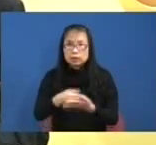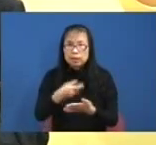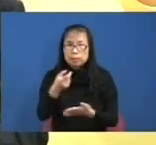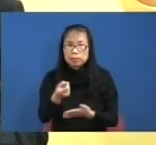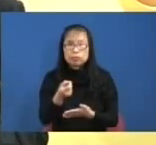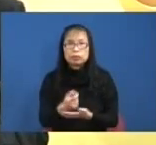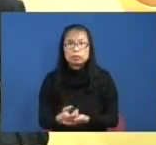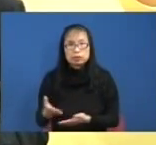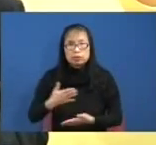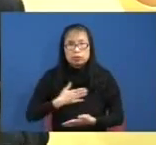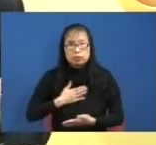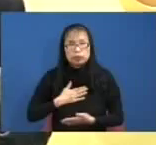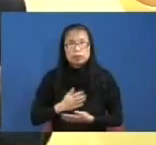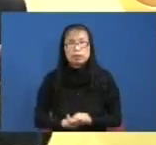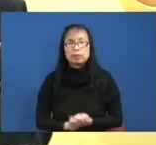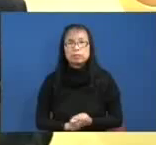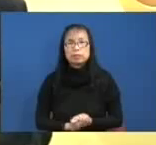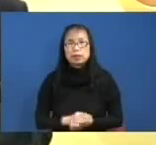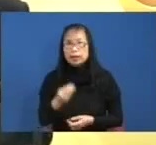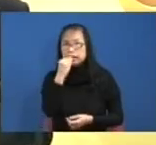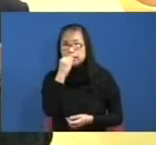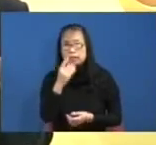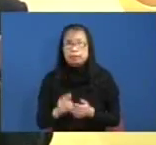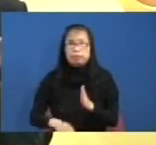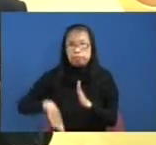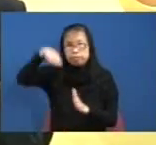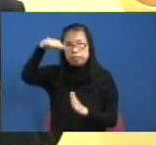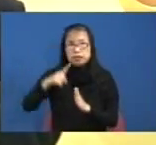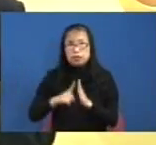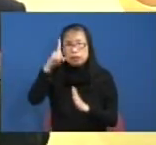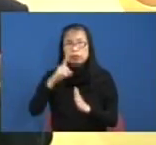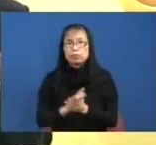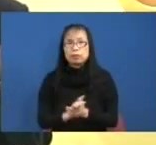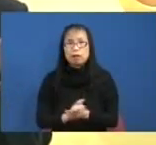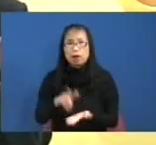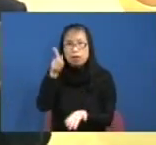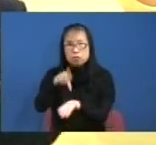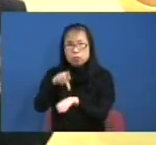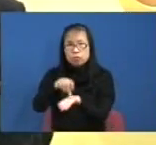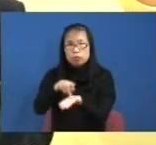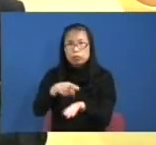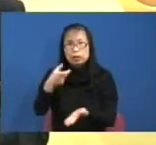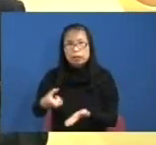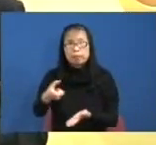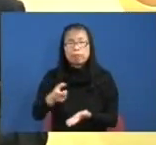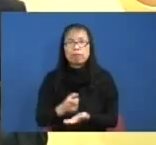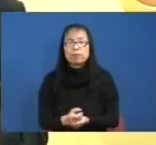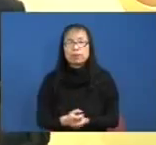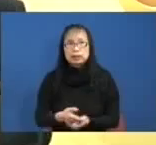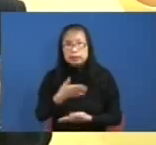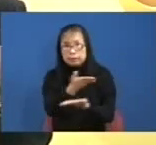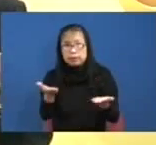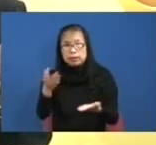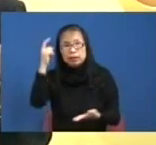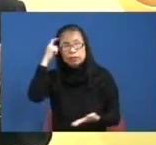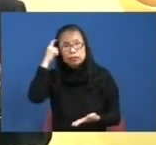都擔心嘅。咁一來咧，除咗食材嘅升幅啦，二來咧就係嗰個租金啦。咁租金大家都知咧，而家